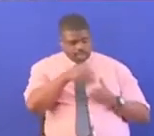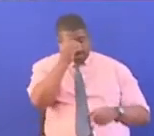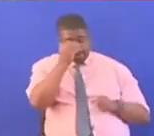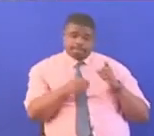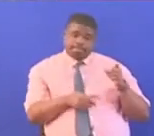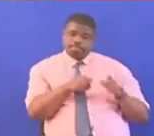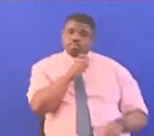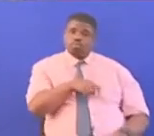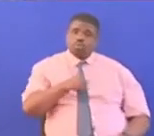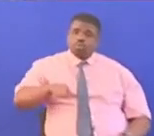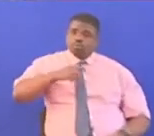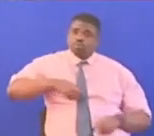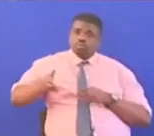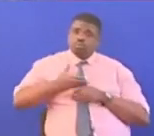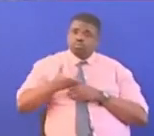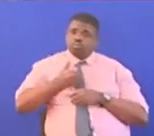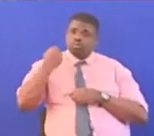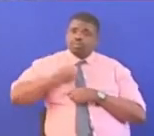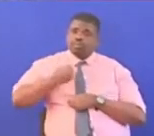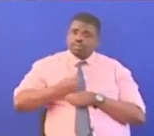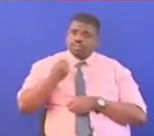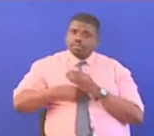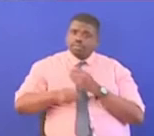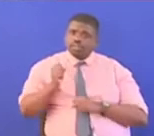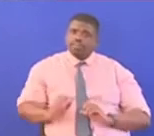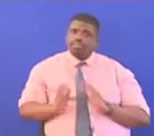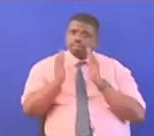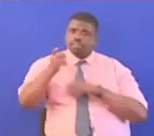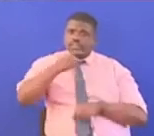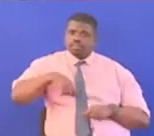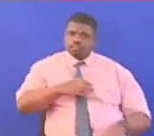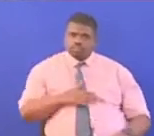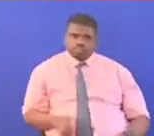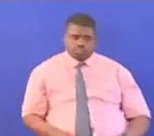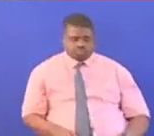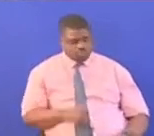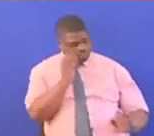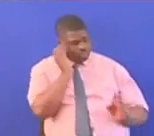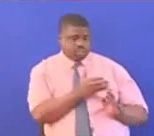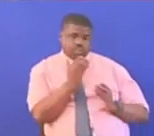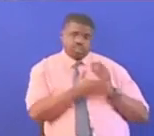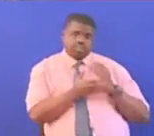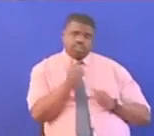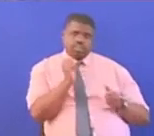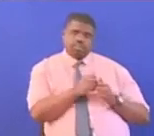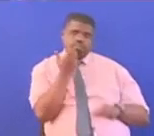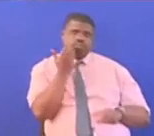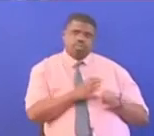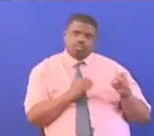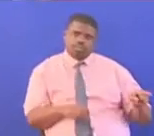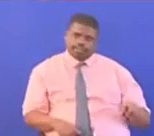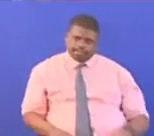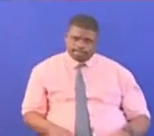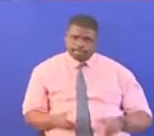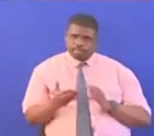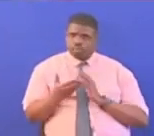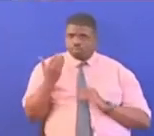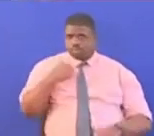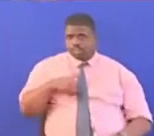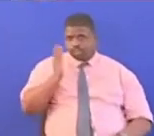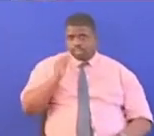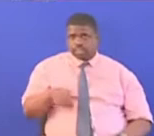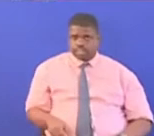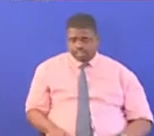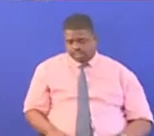kwa watu wetu juu ya tunayoyafanya kwa ajili ya maisha yetu lakini kwa ajili ya nchi yetu ni jambo muhimu sana. Niombe sana serikali,